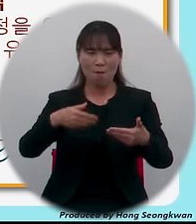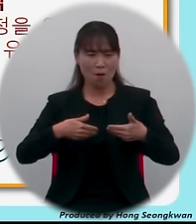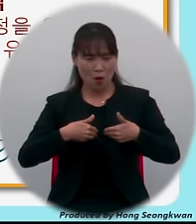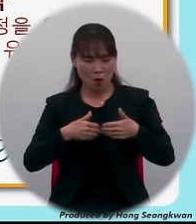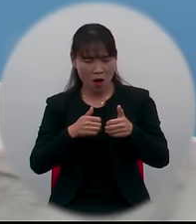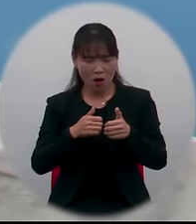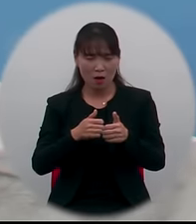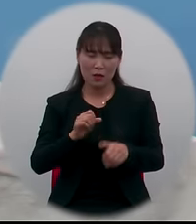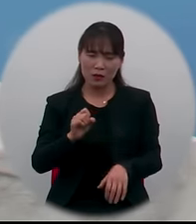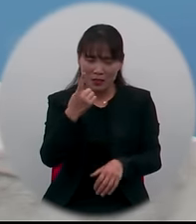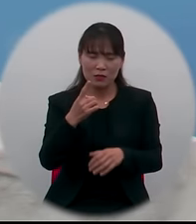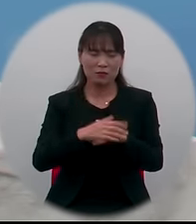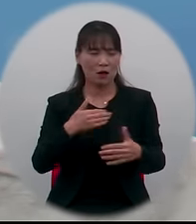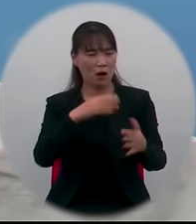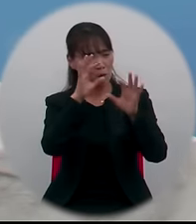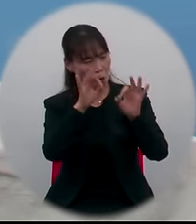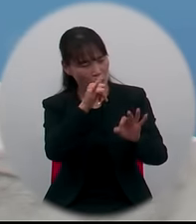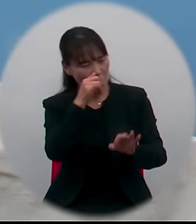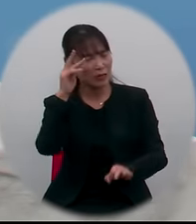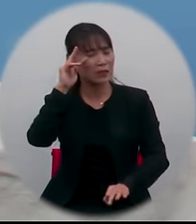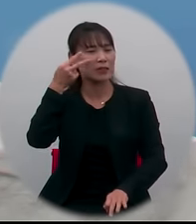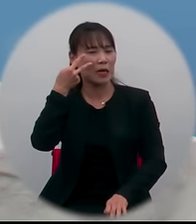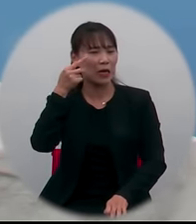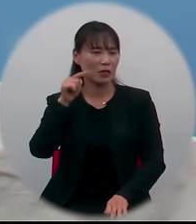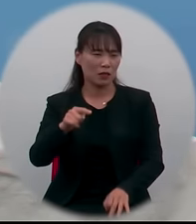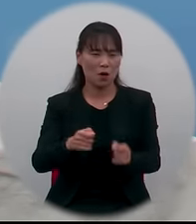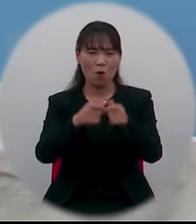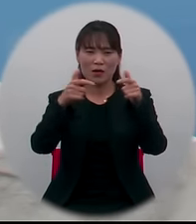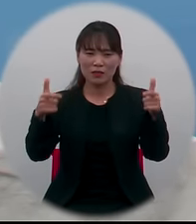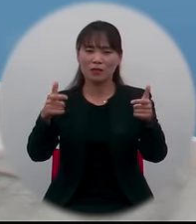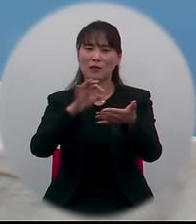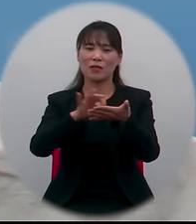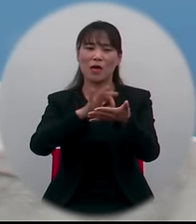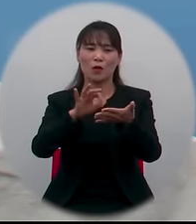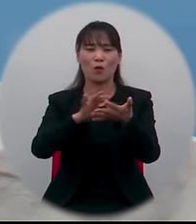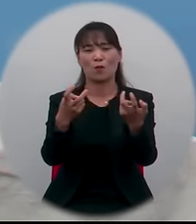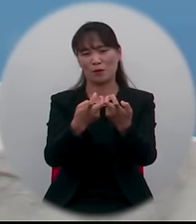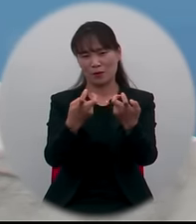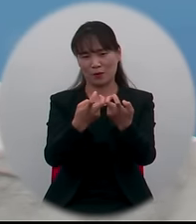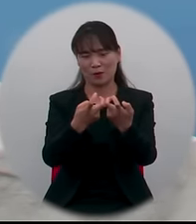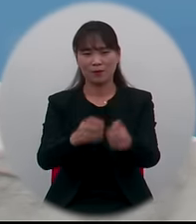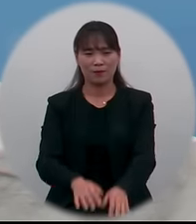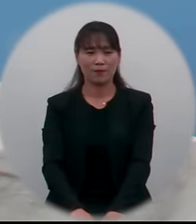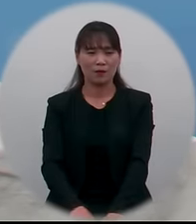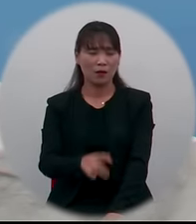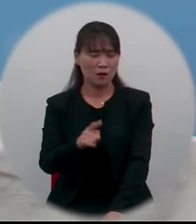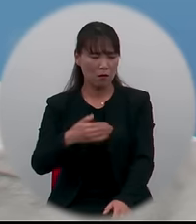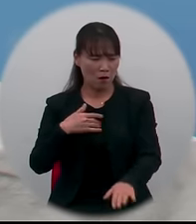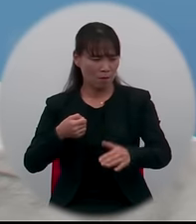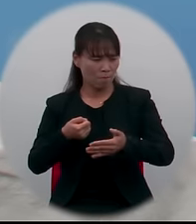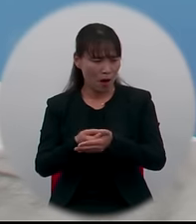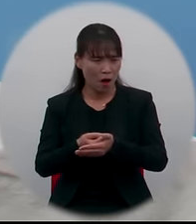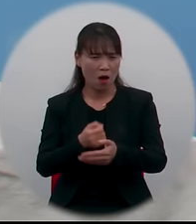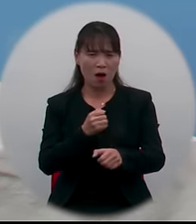들게 만드는 거예요이 모든 것들을 확장적 사용 전략이라고 할 수가 있습니다 이것을 만만 먹으면 얼마든지 조절할